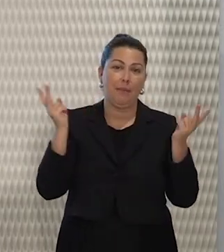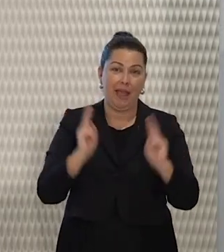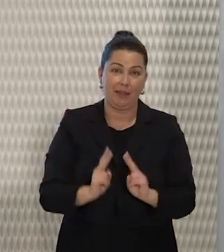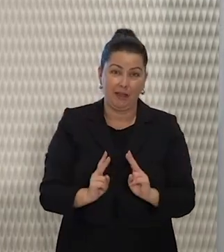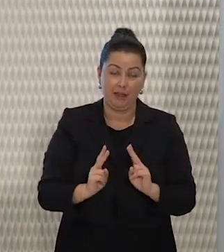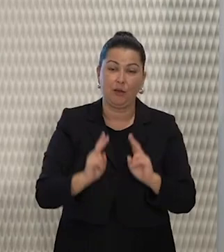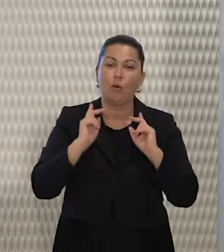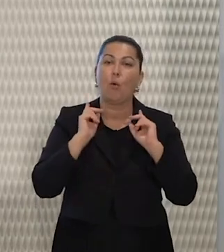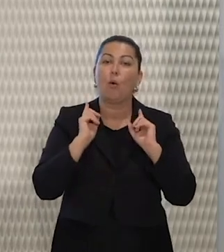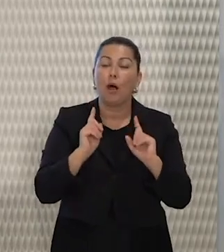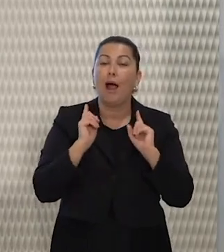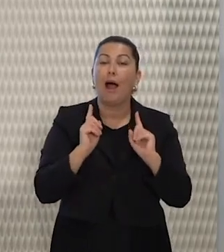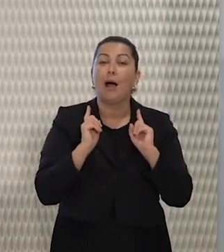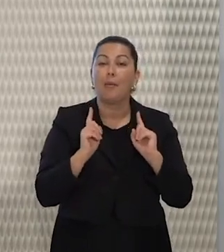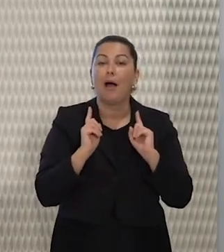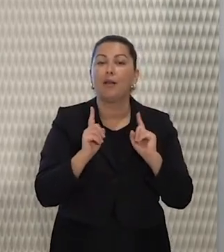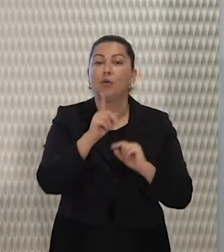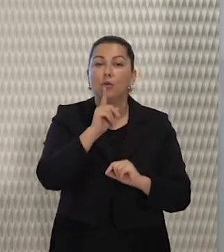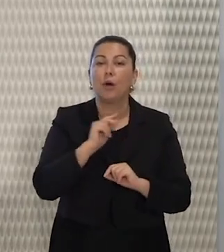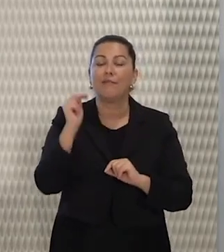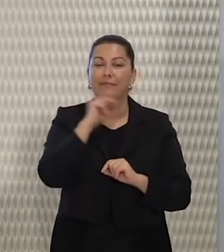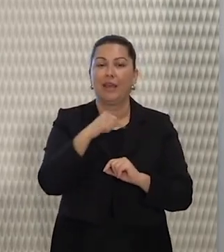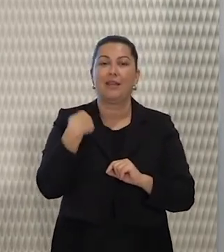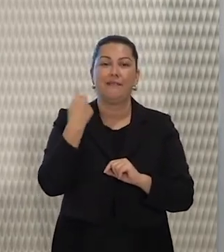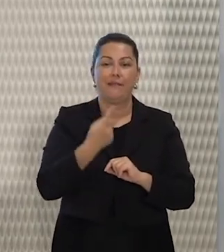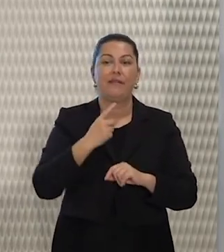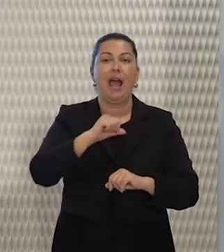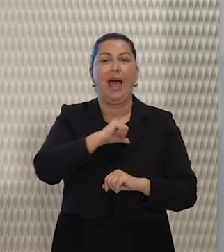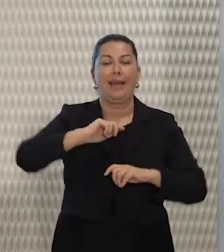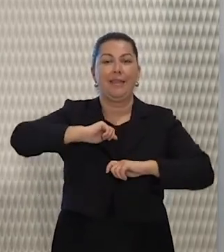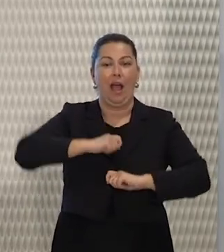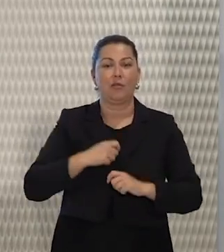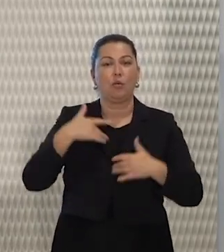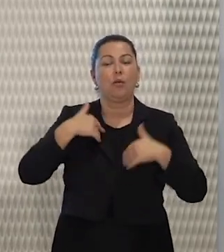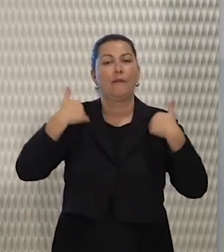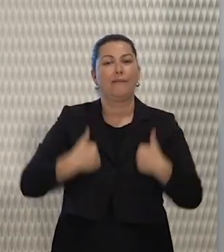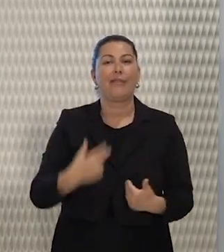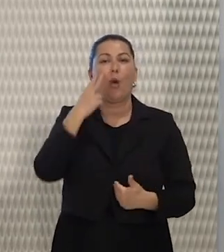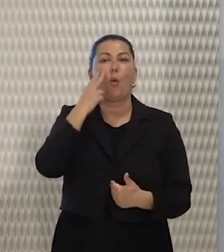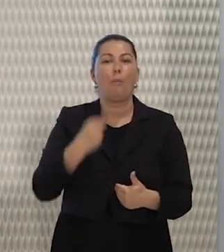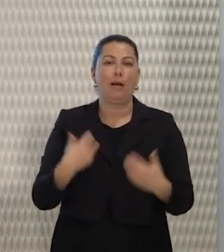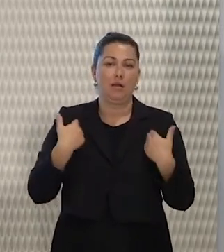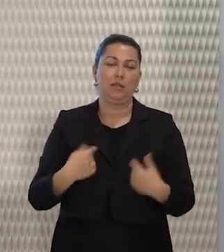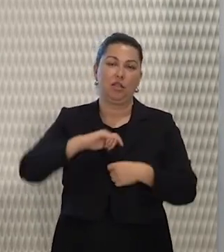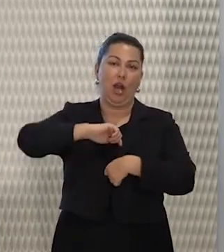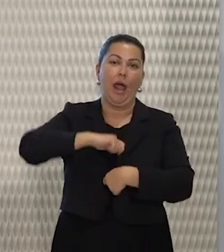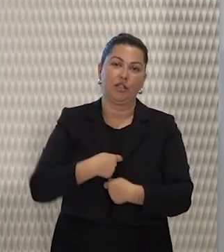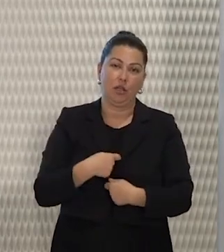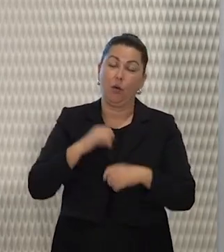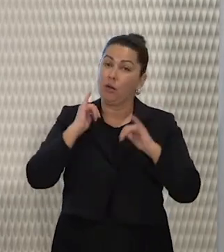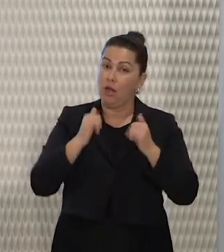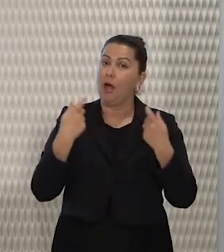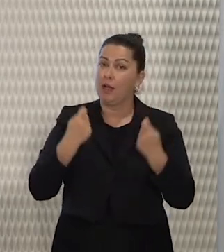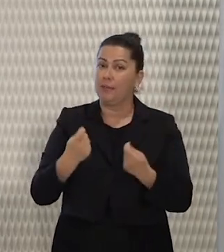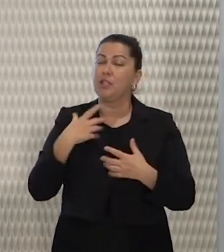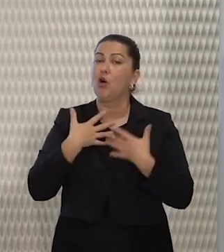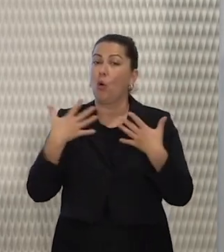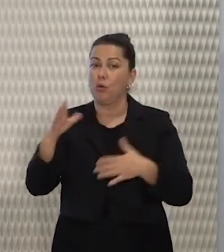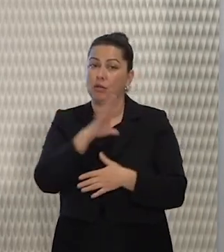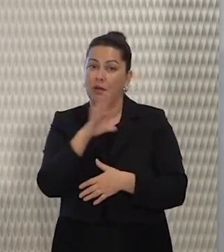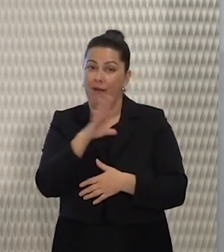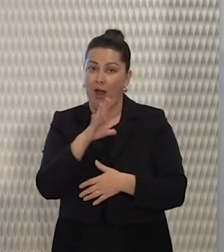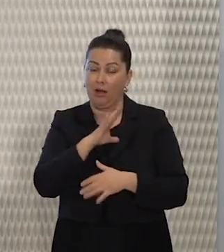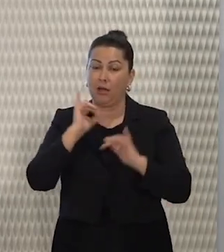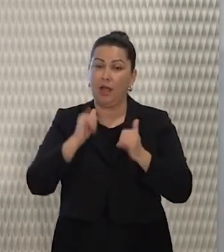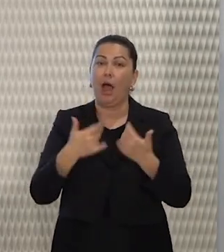Beeinträchtigung, solange wir in unserer Geisteshaltung Humanisten bleiben. Ja, es gibt auch große Gefahren, es gibt auch die Gefahr